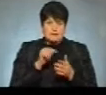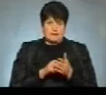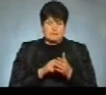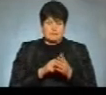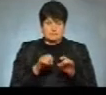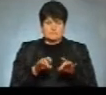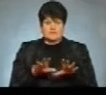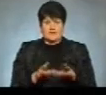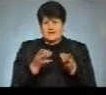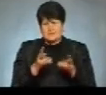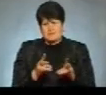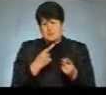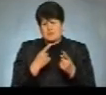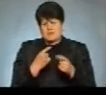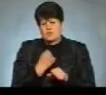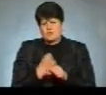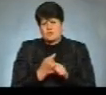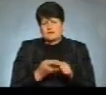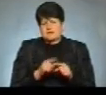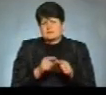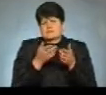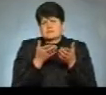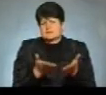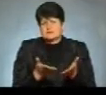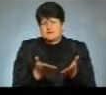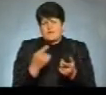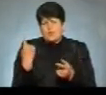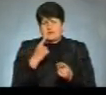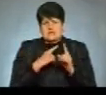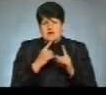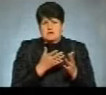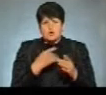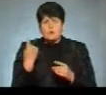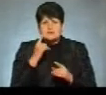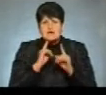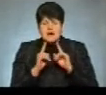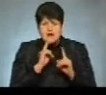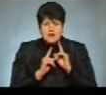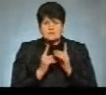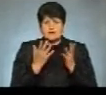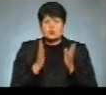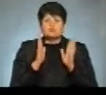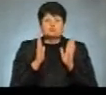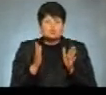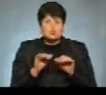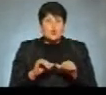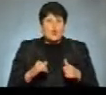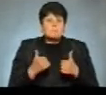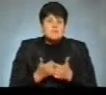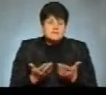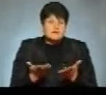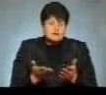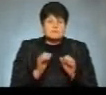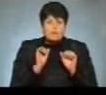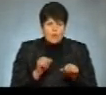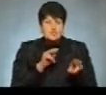через не треба це робити вже в обласній раді. Обласна рада вже, якщо там будуть комісії якась так далі, вона